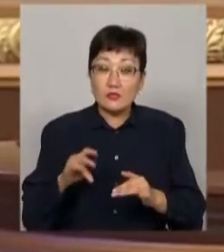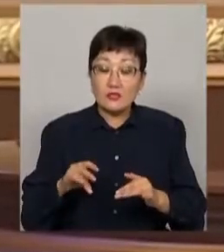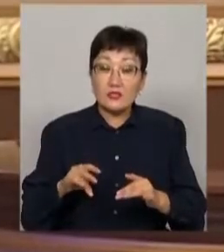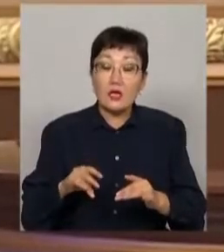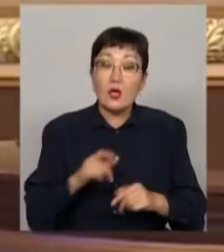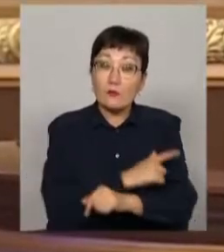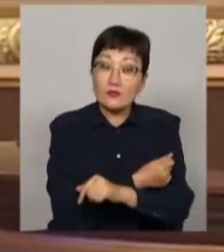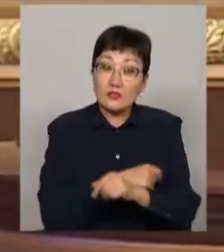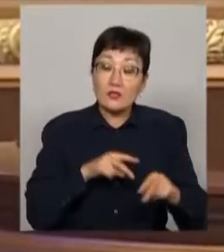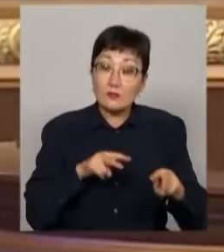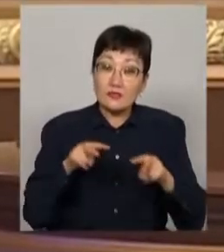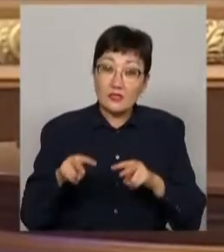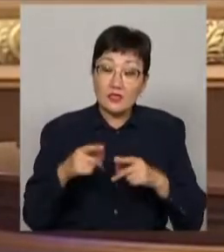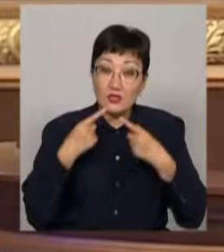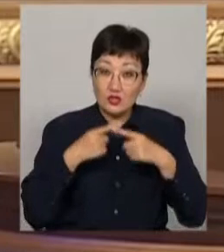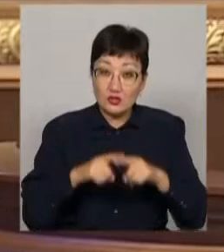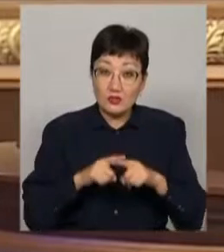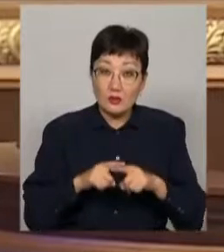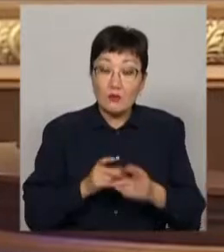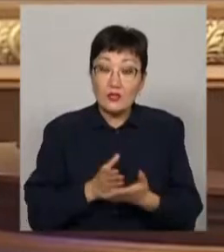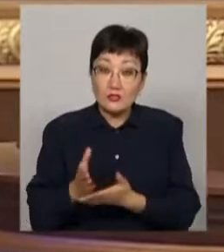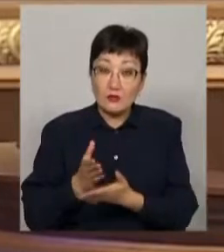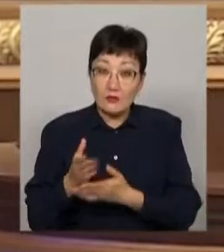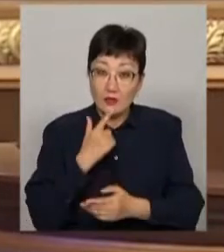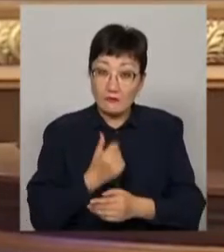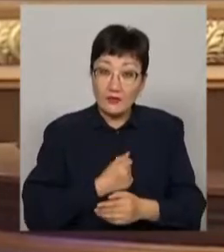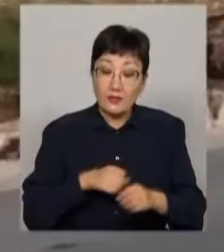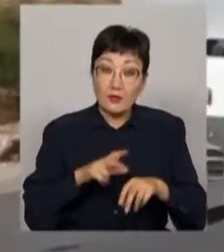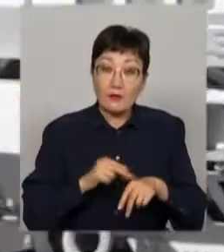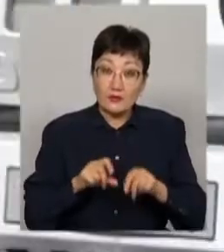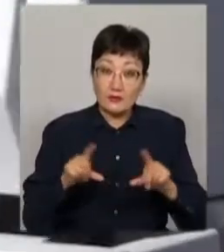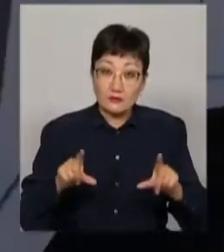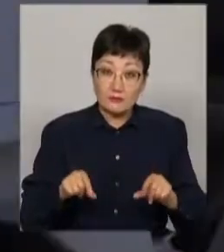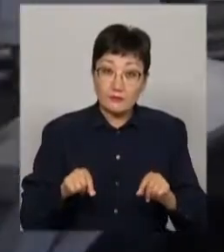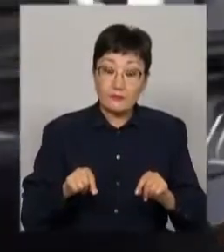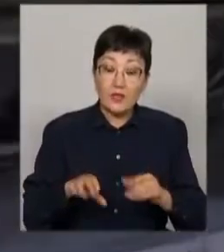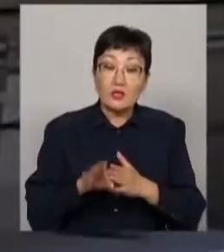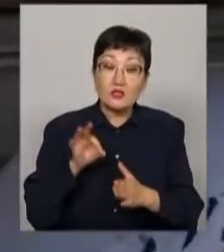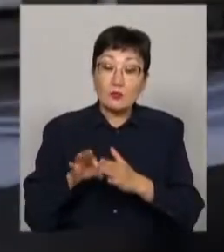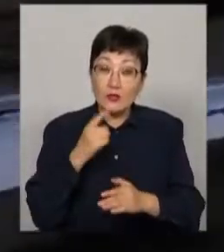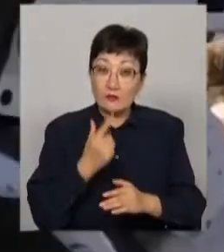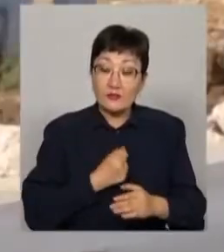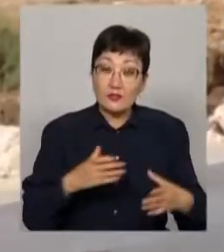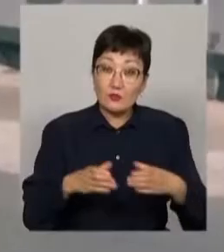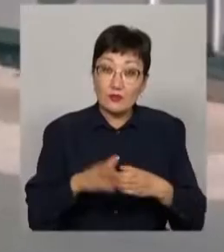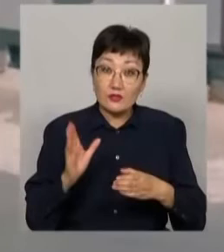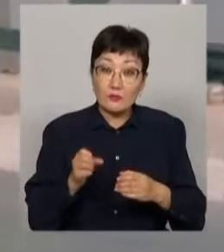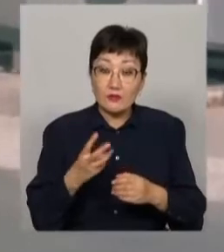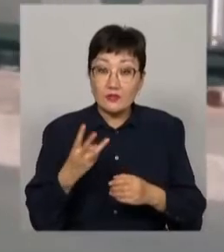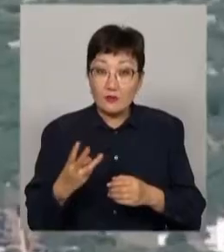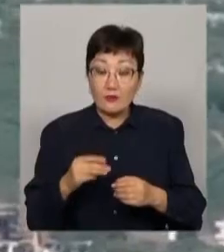медицинские разведывательные инженерные подразделения в военной полиции отбор миротворцев будет состоять из нескольких